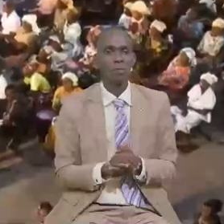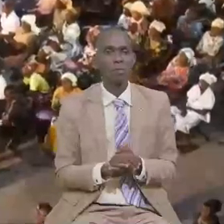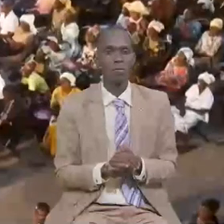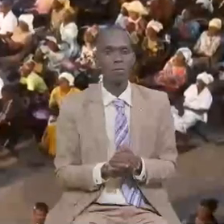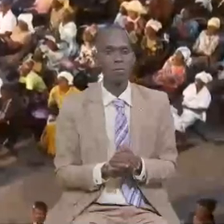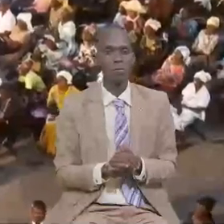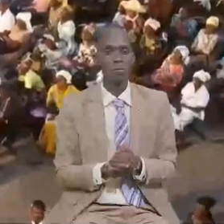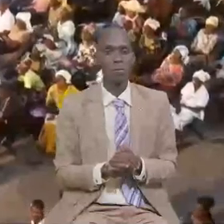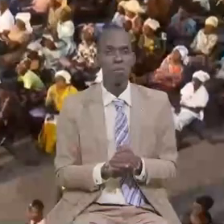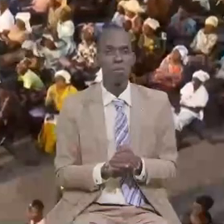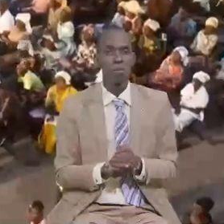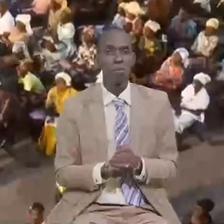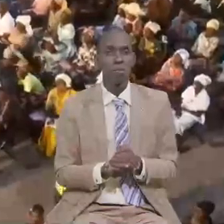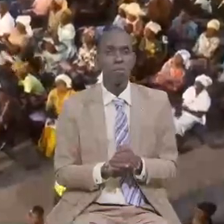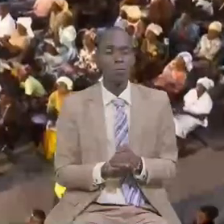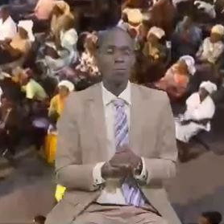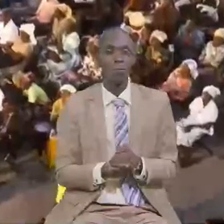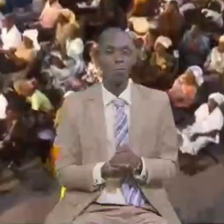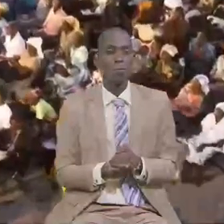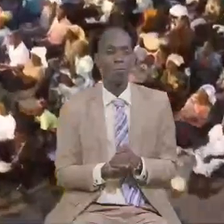du roi qui parle.